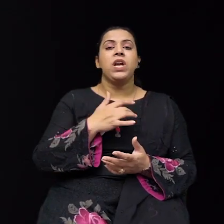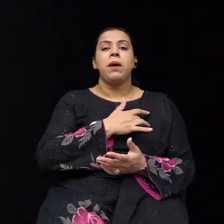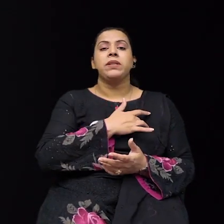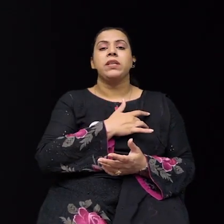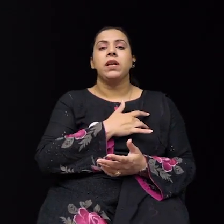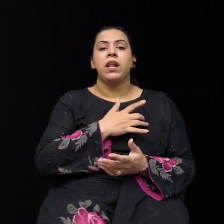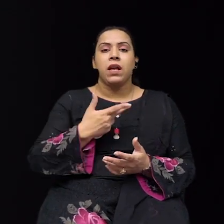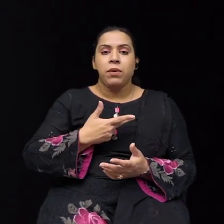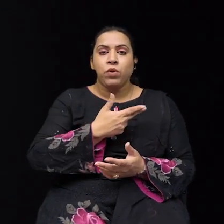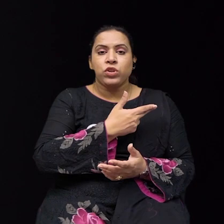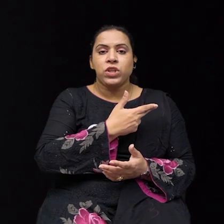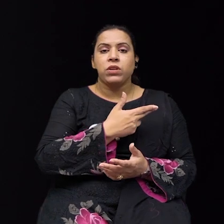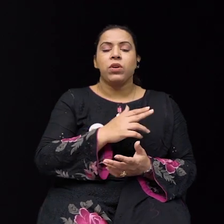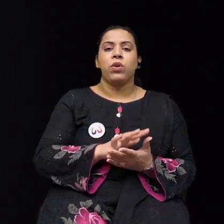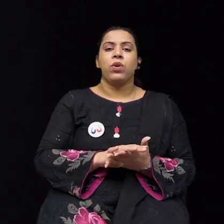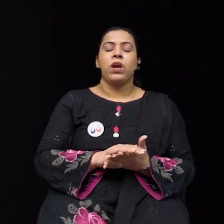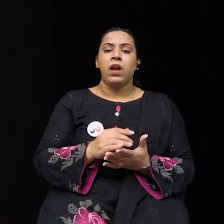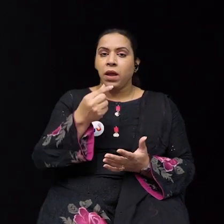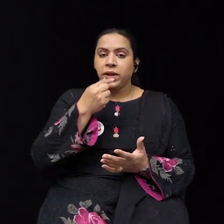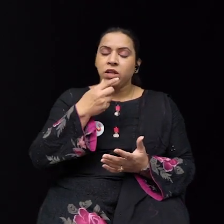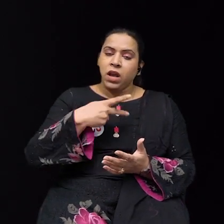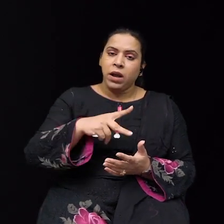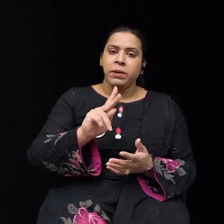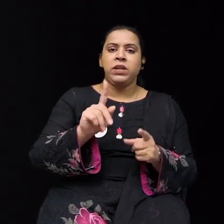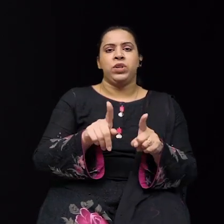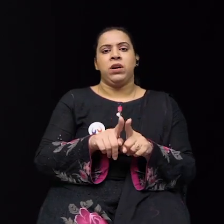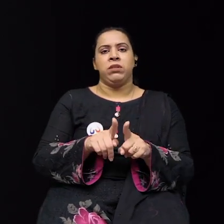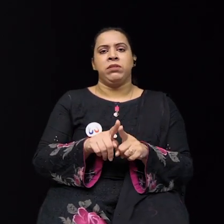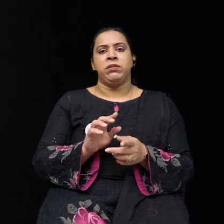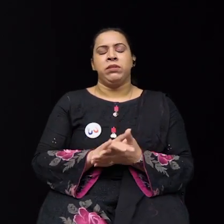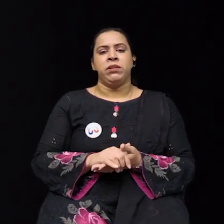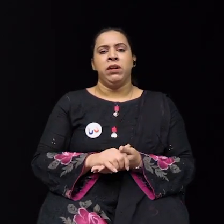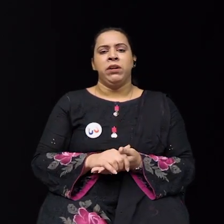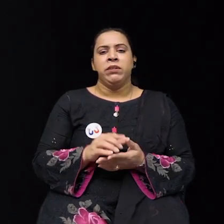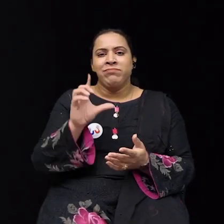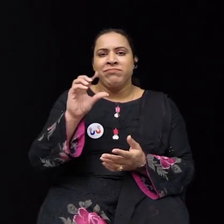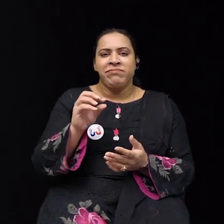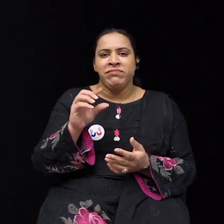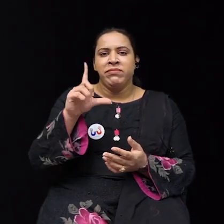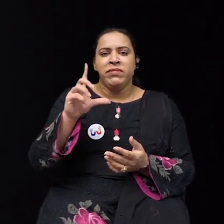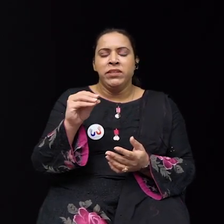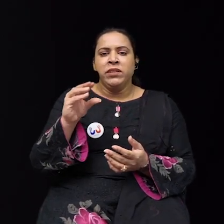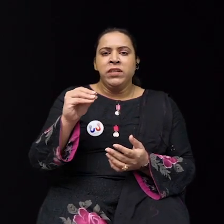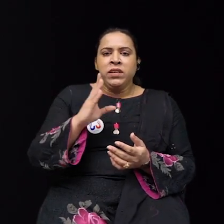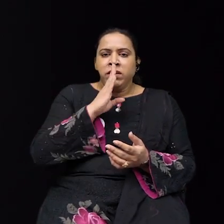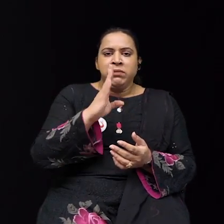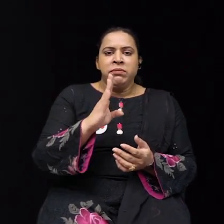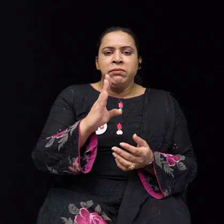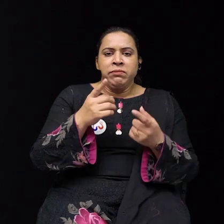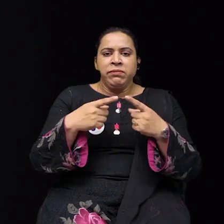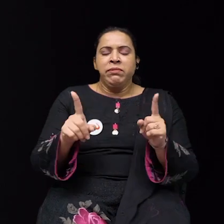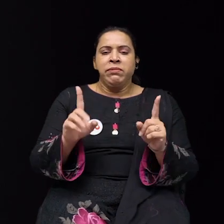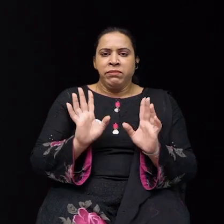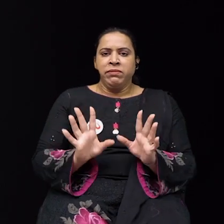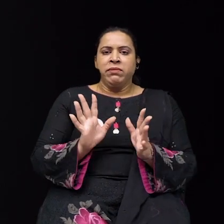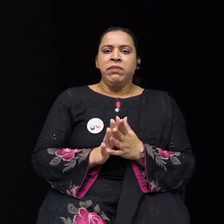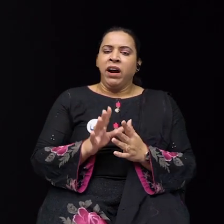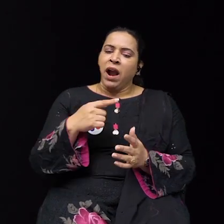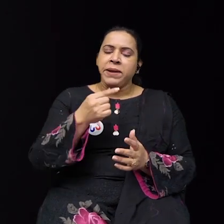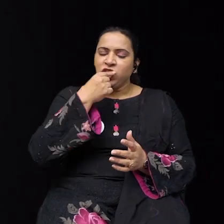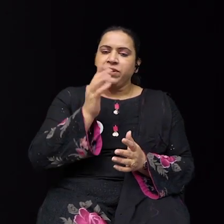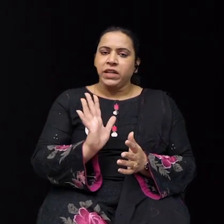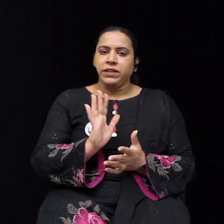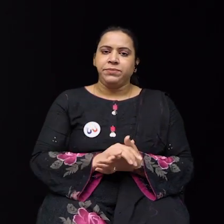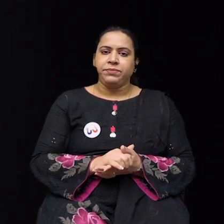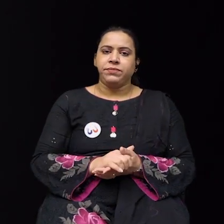آپ کا بائی پاس ہو یا سٹینٹ ہو، یہ ادویات ہمیشہ رہیں گی. کوانٹٹیز میں چیزوں میں ڈائریکشنز میں فرق ہو سکتا